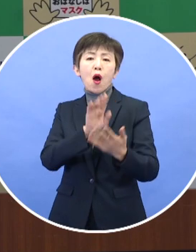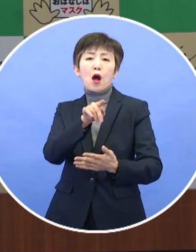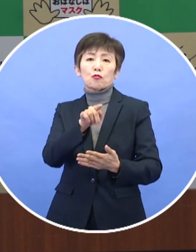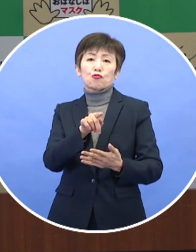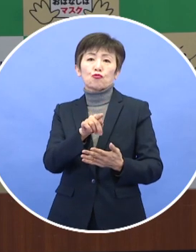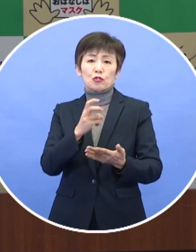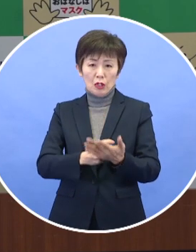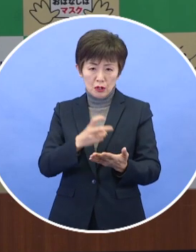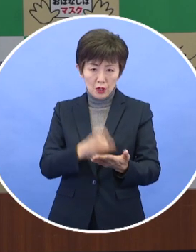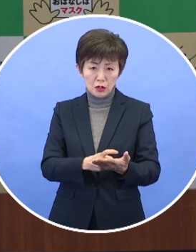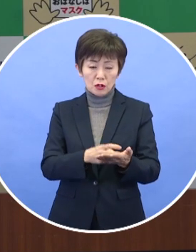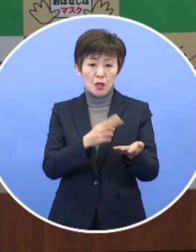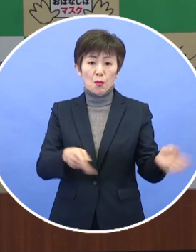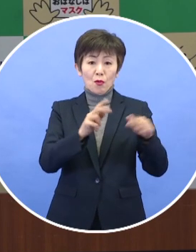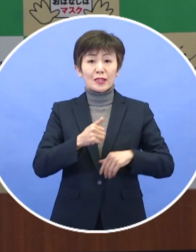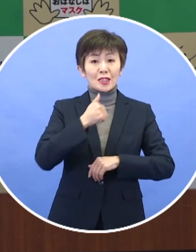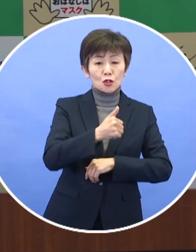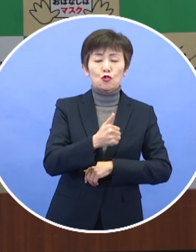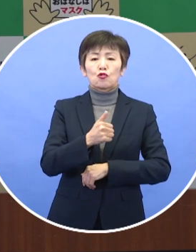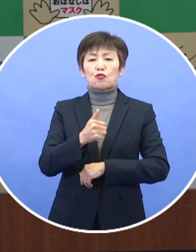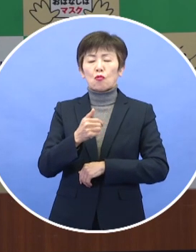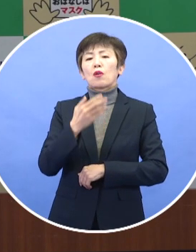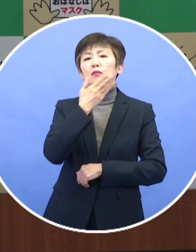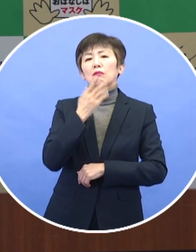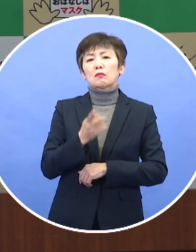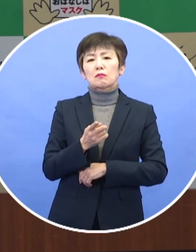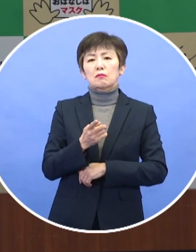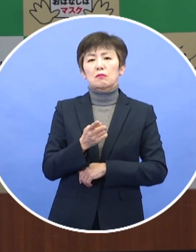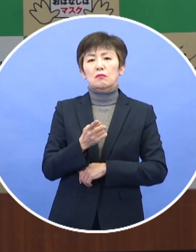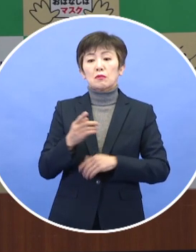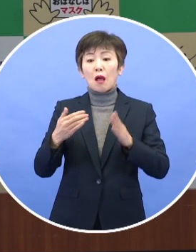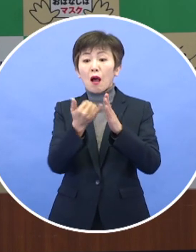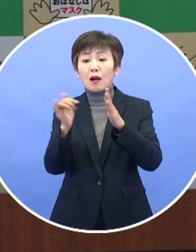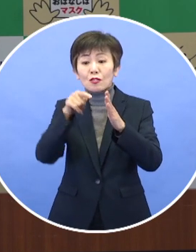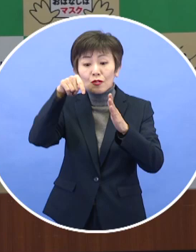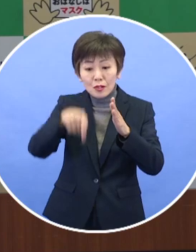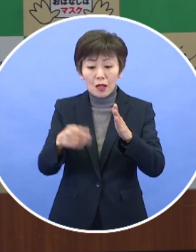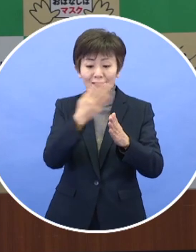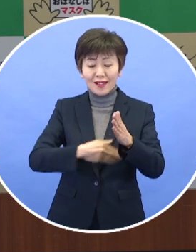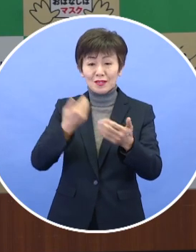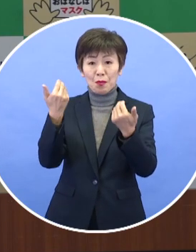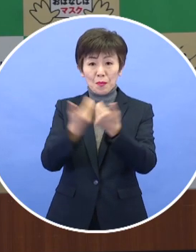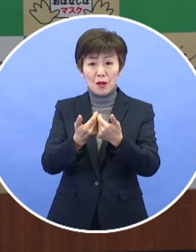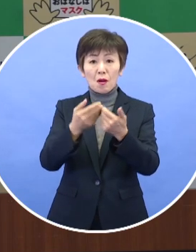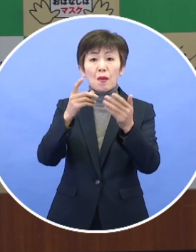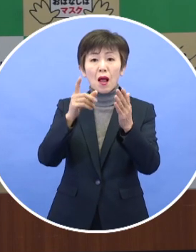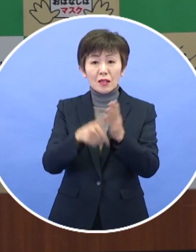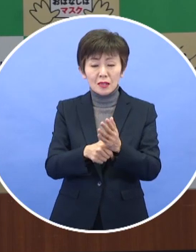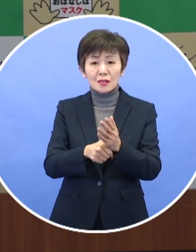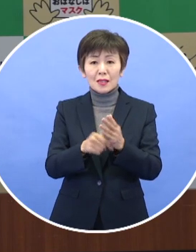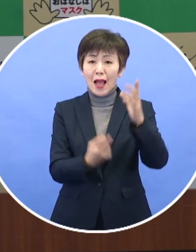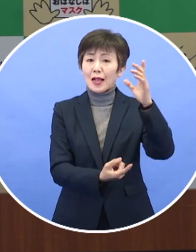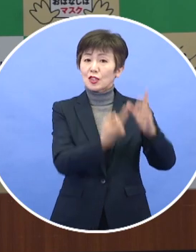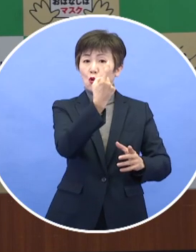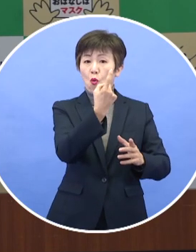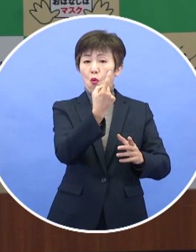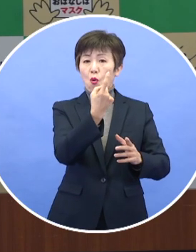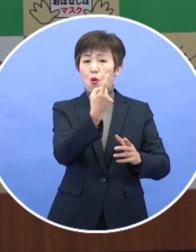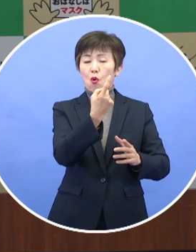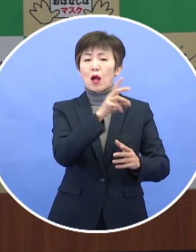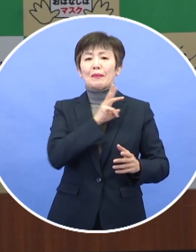。それから、ご家族に体調不良があれば、前から申し上げてますけれども、発症まで3日、それから